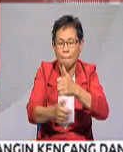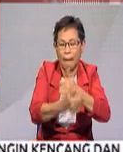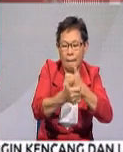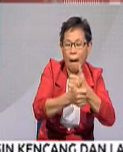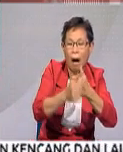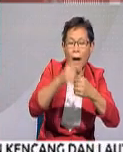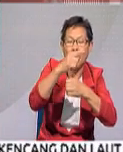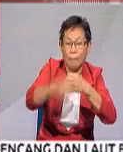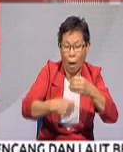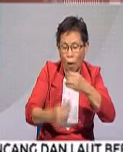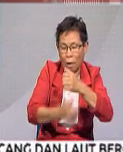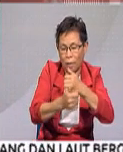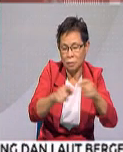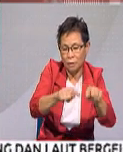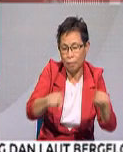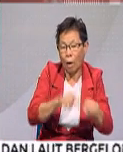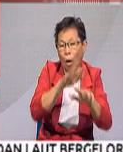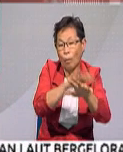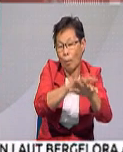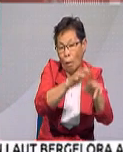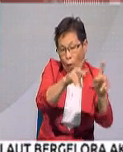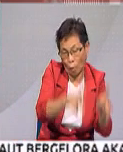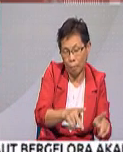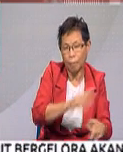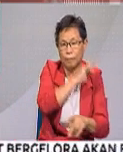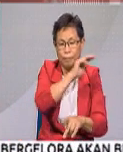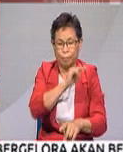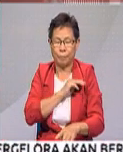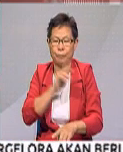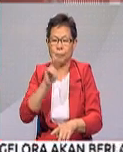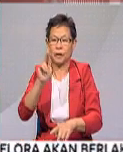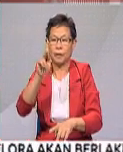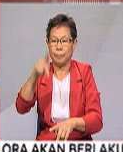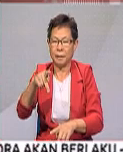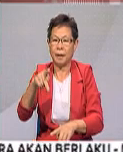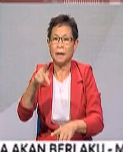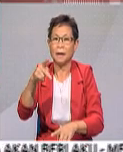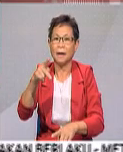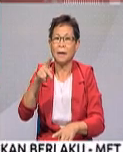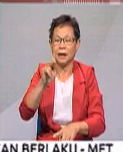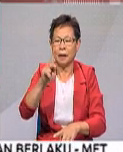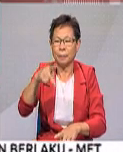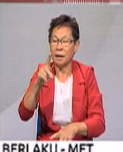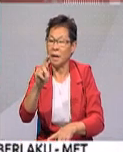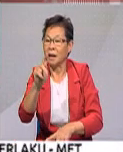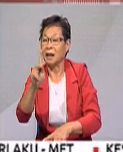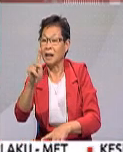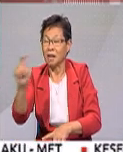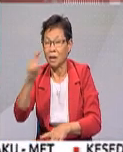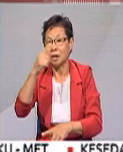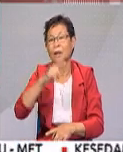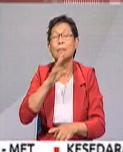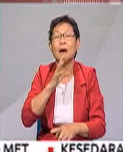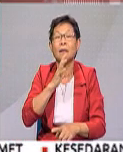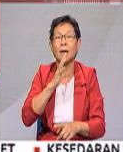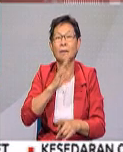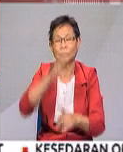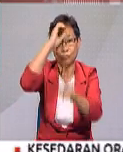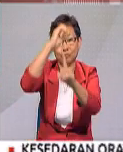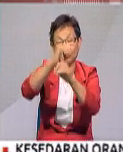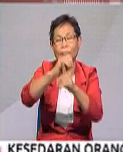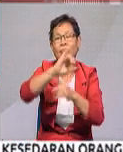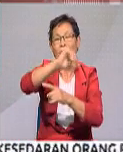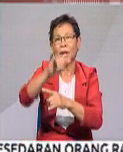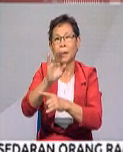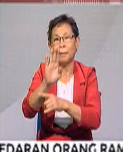di lokasi tumpuan ramai. Menteri Perumahan dan Kerajaan Tempatan Zuraida Kamarudin berkata, bagi tujuan itu, Jabatan Bomba dan